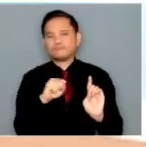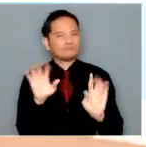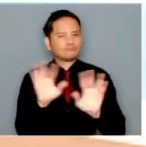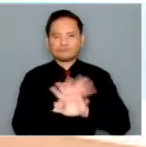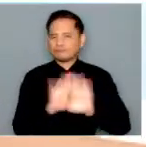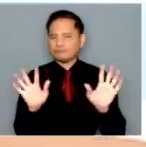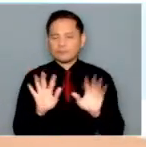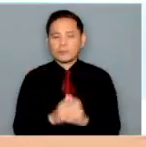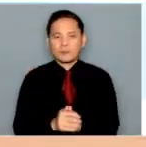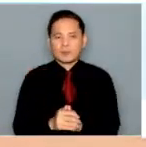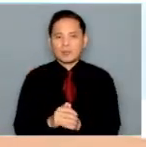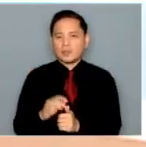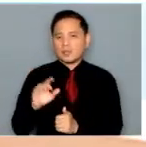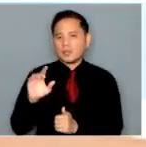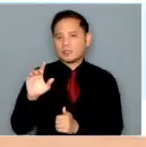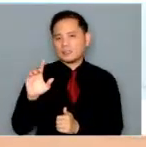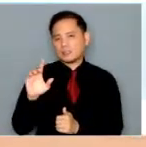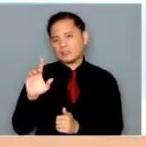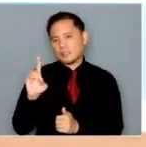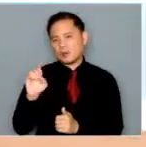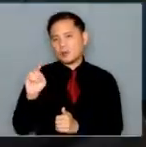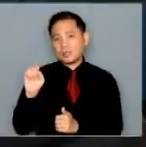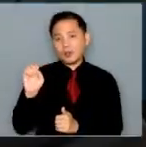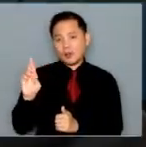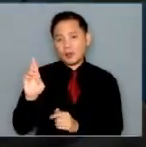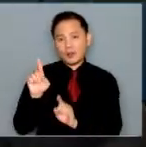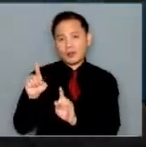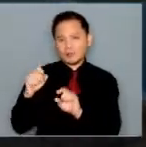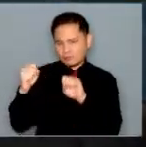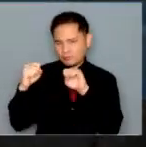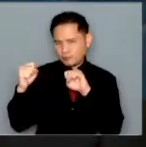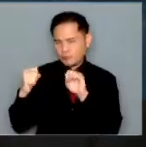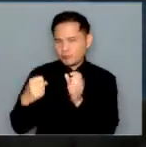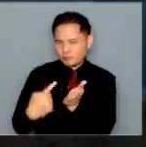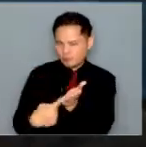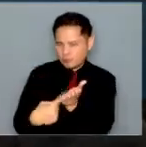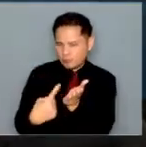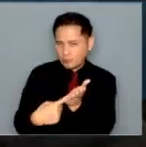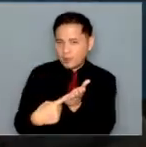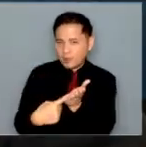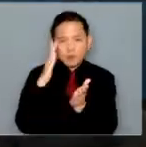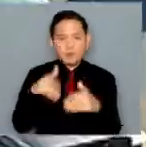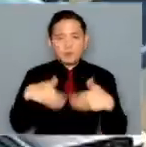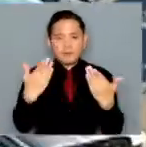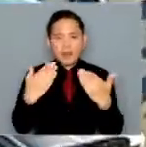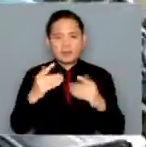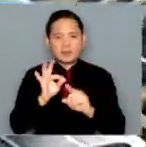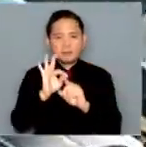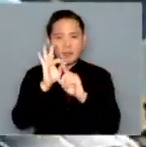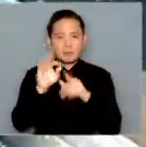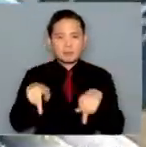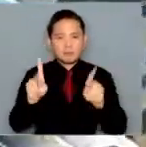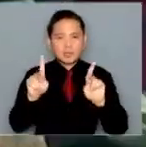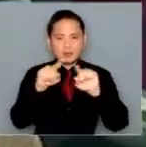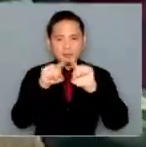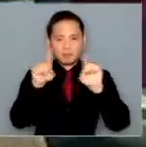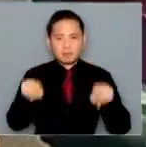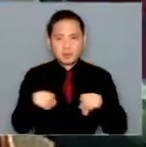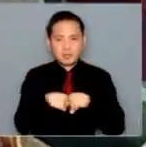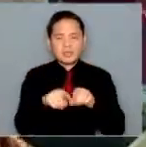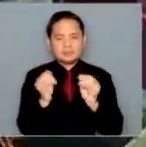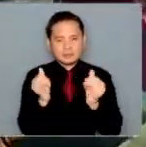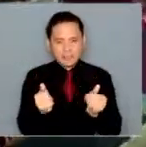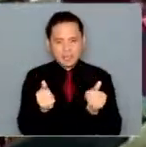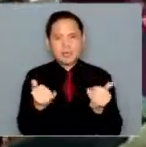ang Department of Transportation. Pero pagtitiyak nila, magbibigay ng mga special permit ng LTFRB para maserbisyohan ang mga